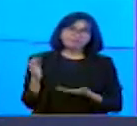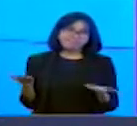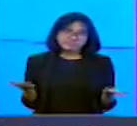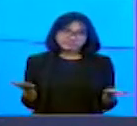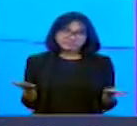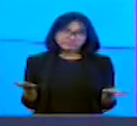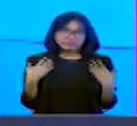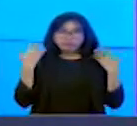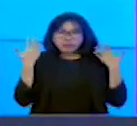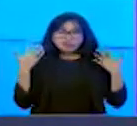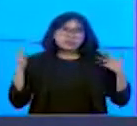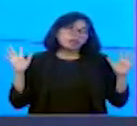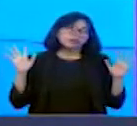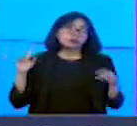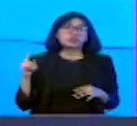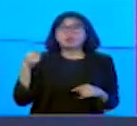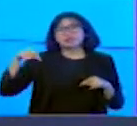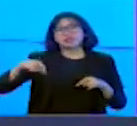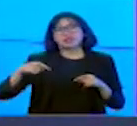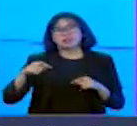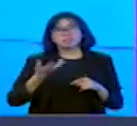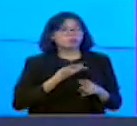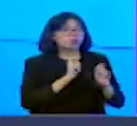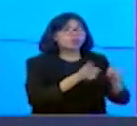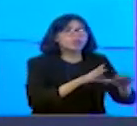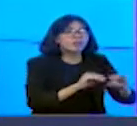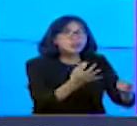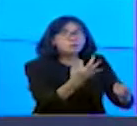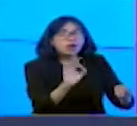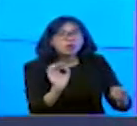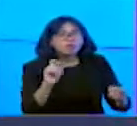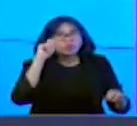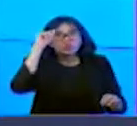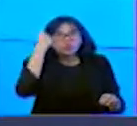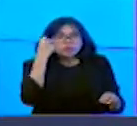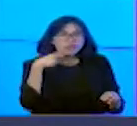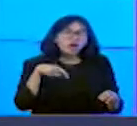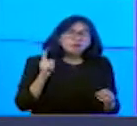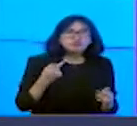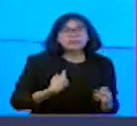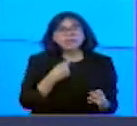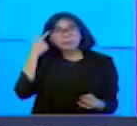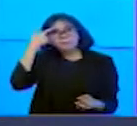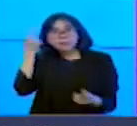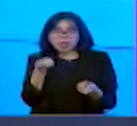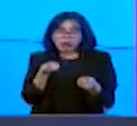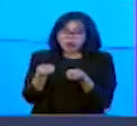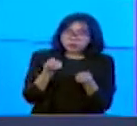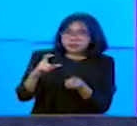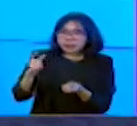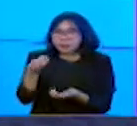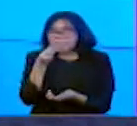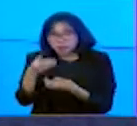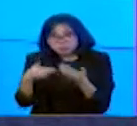kita, apalagi saat sekarang ini kan nyari kerjaan susah ya, harus pintar-pintarnya kita gimana biar bisa buat makan, itu